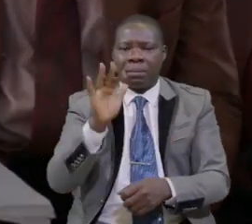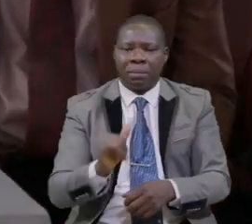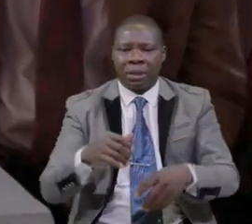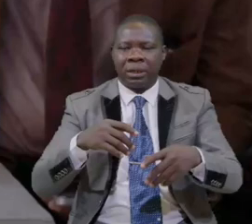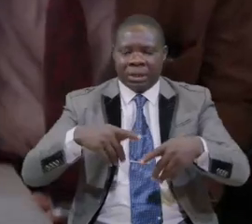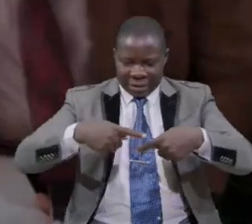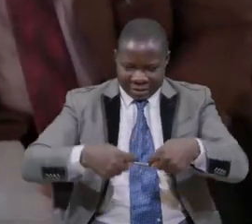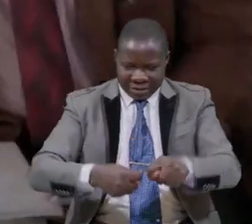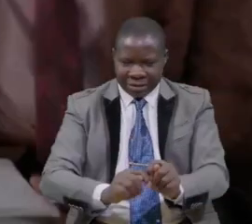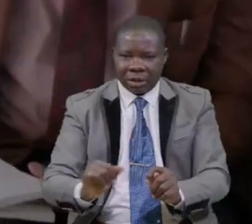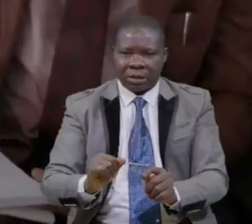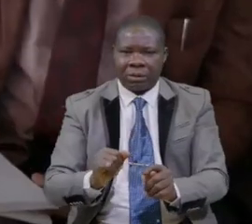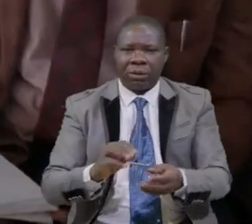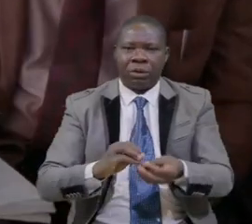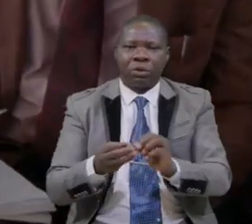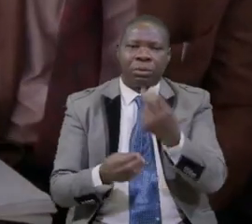Deuxièmement,